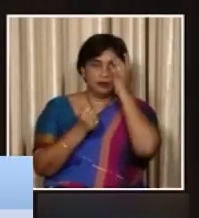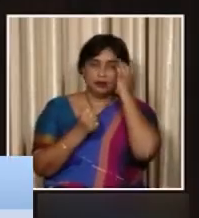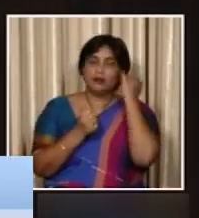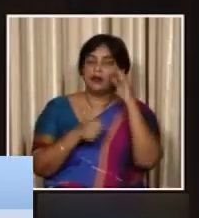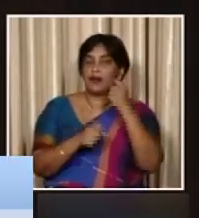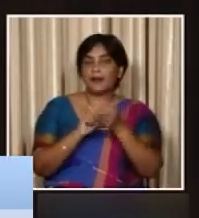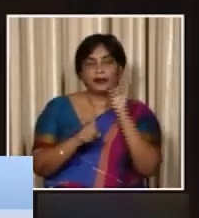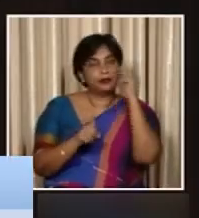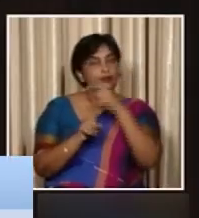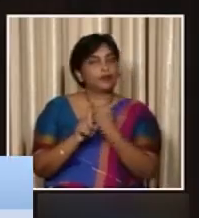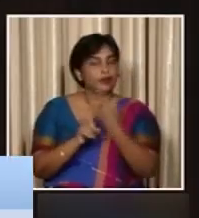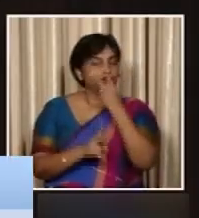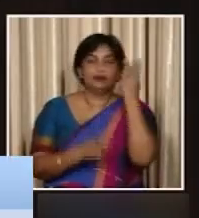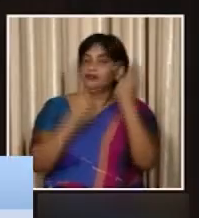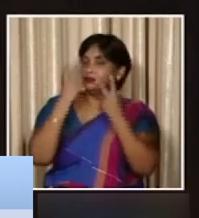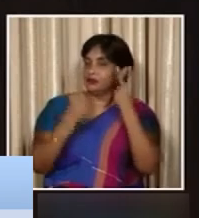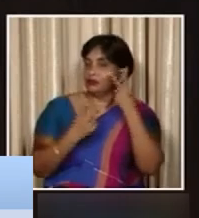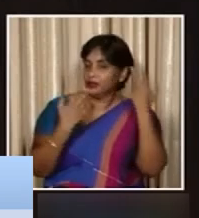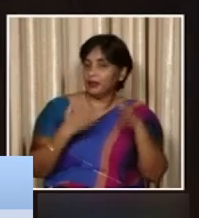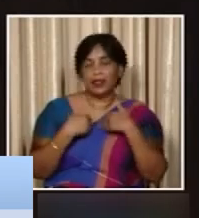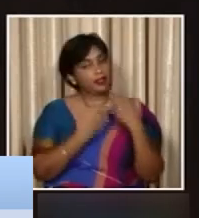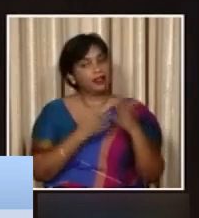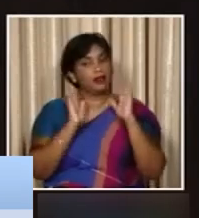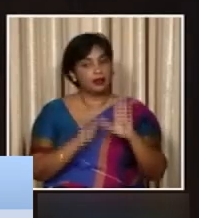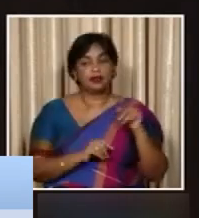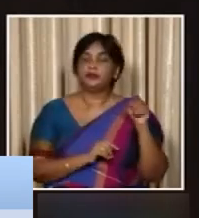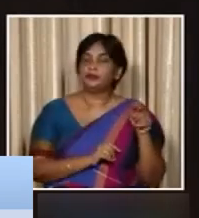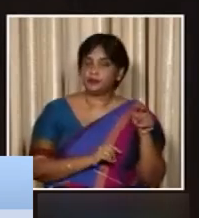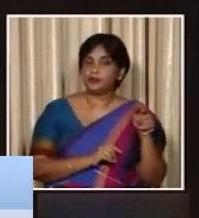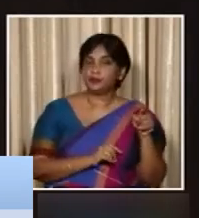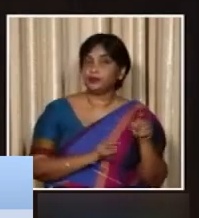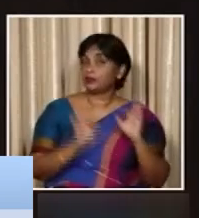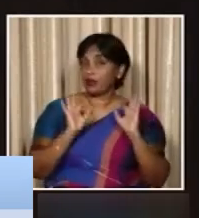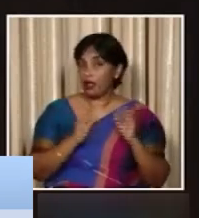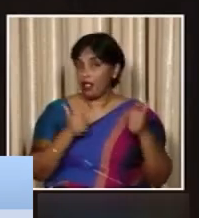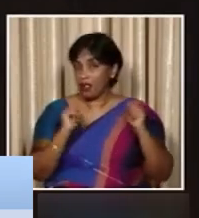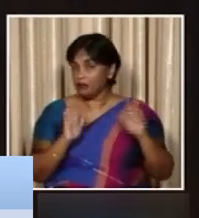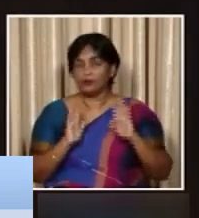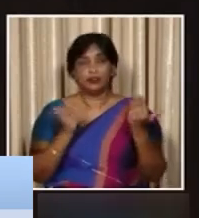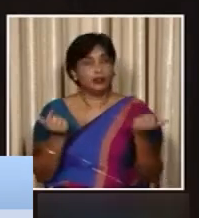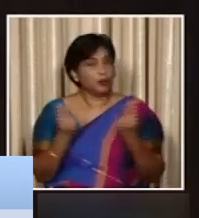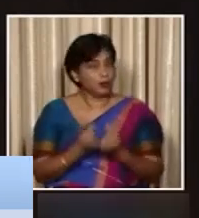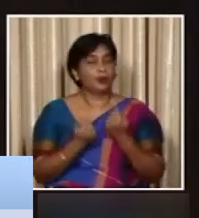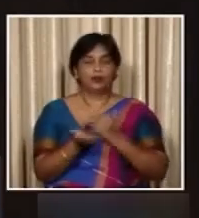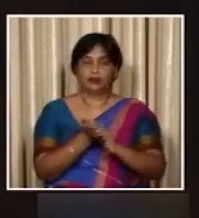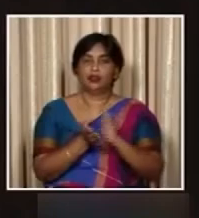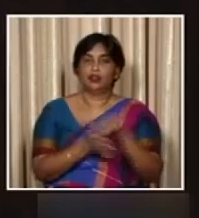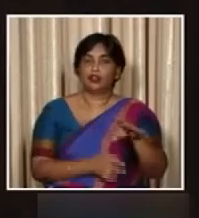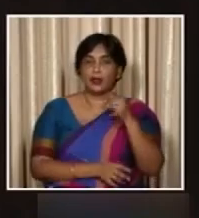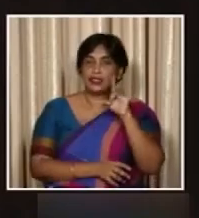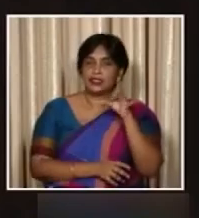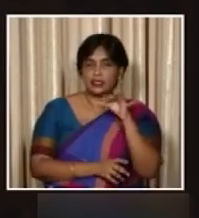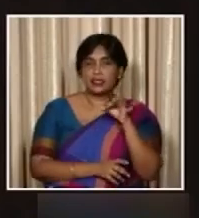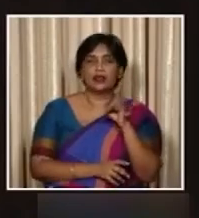ජනාධිපතිතුමා ගිහිලා කොළොන්නාව ඊයේත් ඒ වෙන බැලුවා. ඒක න අපි ස්තුතිවන්ත වෙනවා. නමුත් එතනින් ප්‍රමාණවත් වෙන්නේ නැහැ. කඩිනම් සහන සැලසීම් දැන් රුපියල් 100කින්